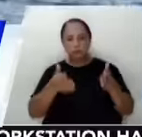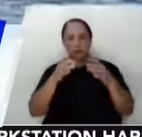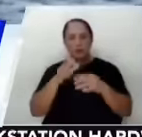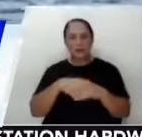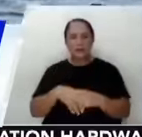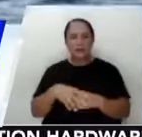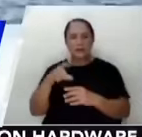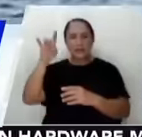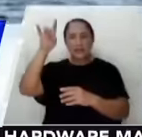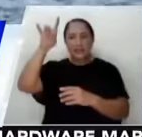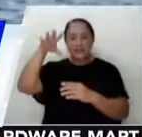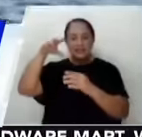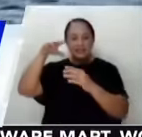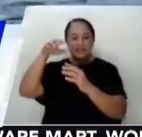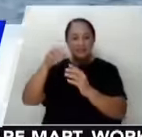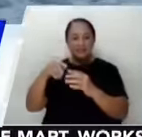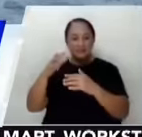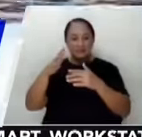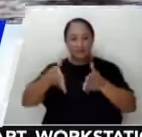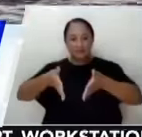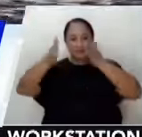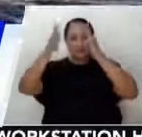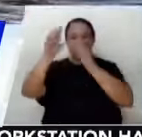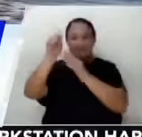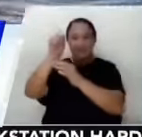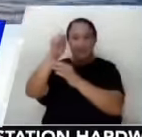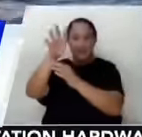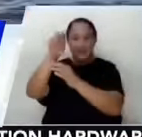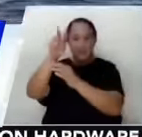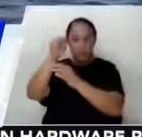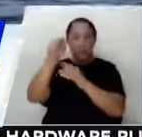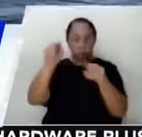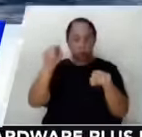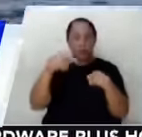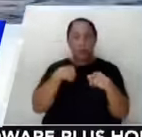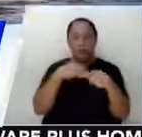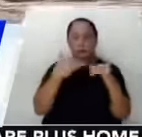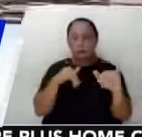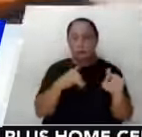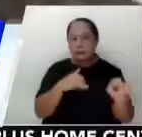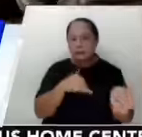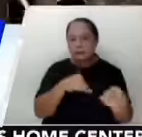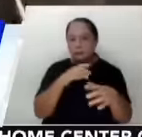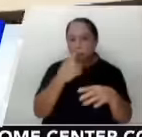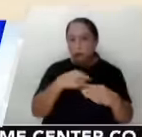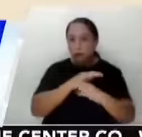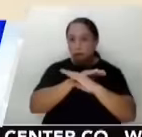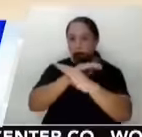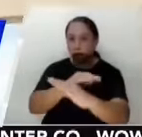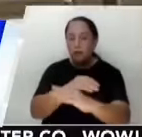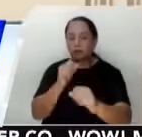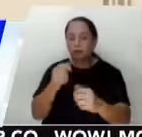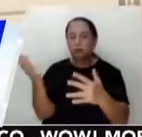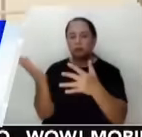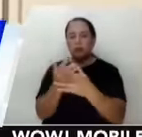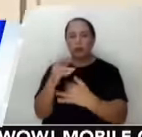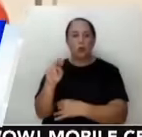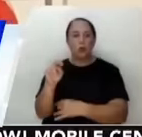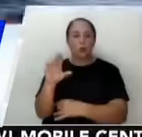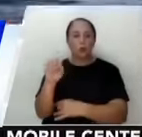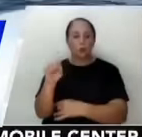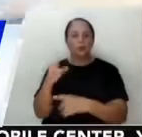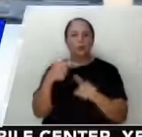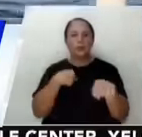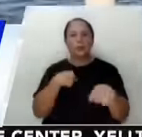hinarang pa rin daw ang Philippine Coast Guard ng China, pwede nang magsampa ng bagong kaso sa UNCLOS at humingi ng danyos ang Pilipinas sa